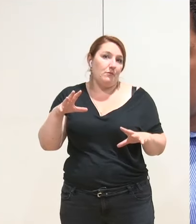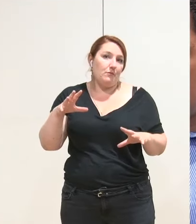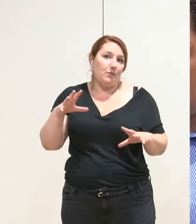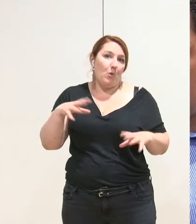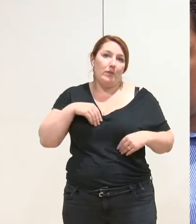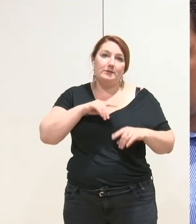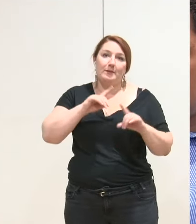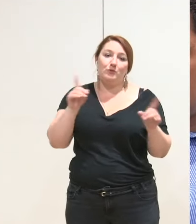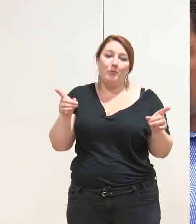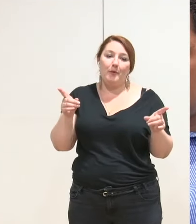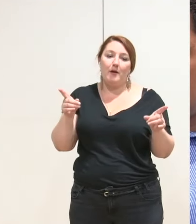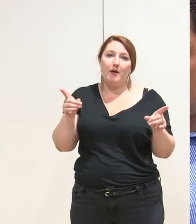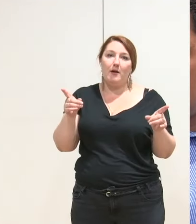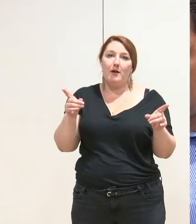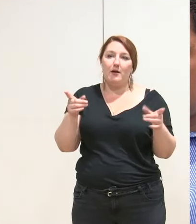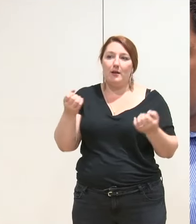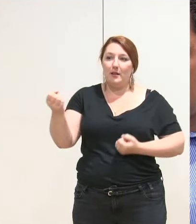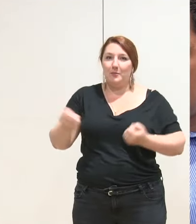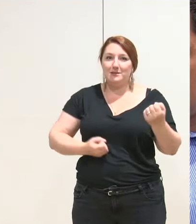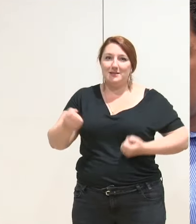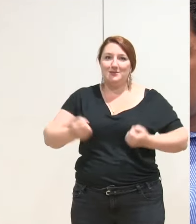ces diminution de